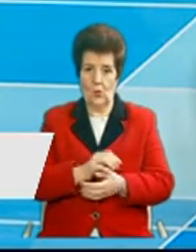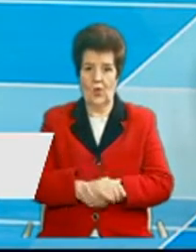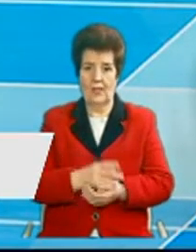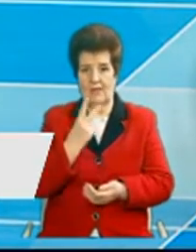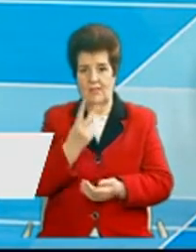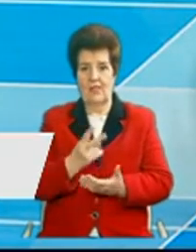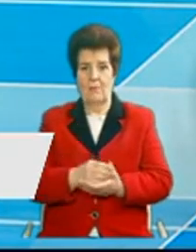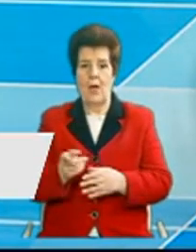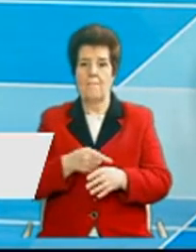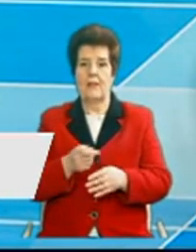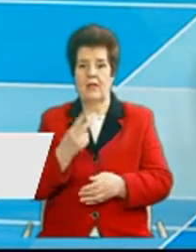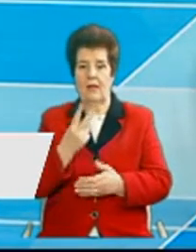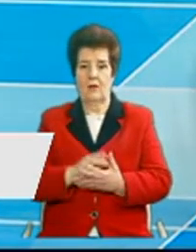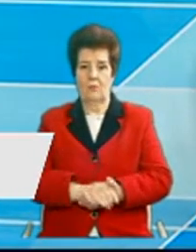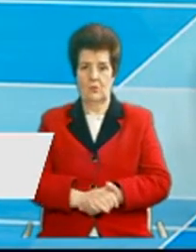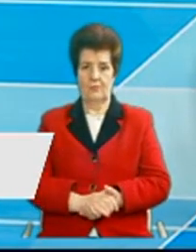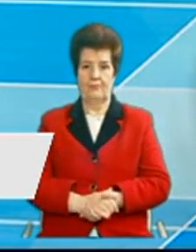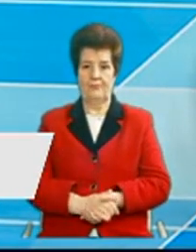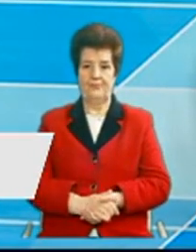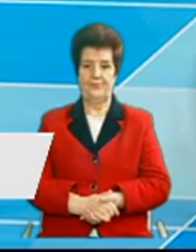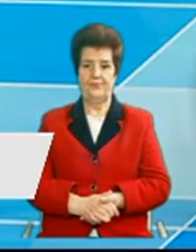Haideți să vedem întâi materialul, atribuțiile președintelui.